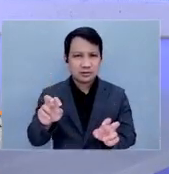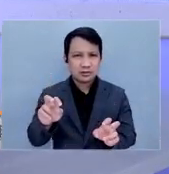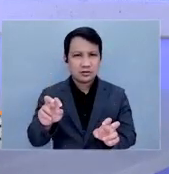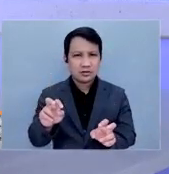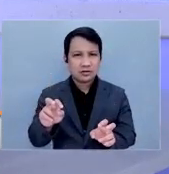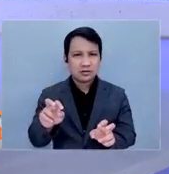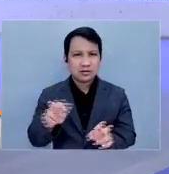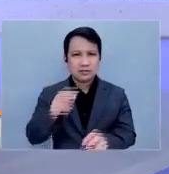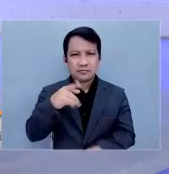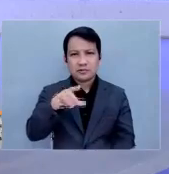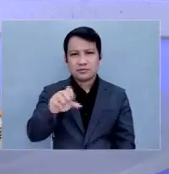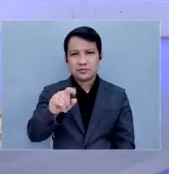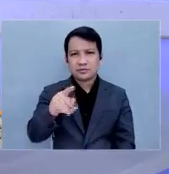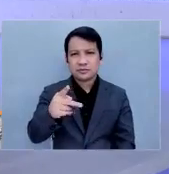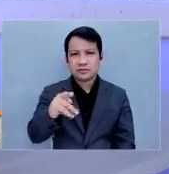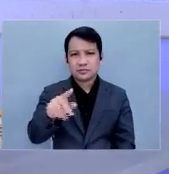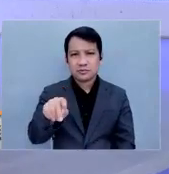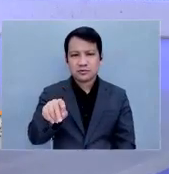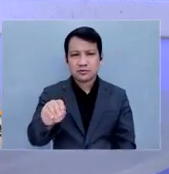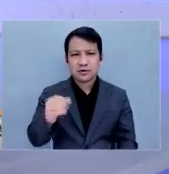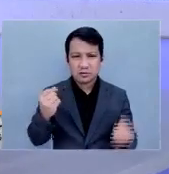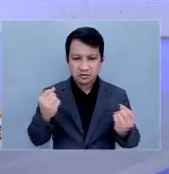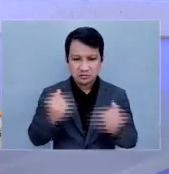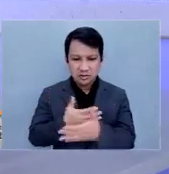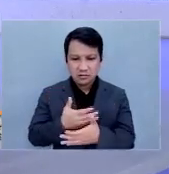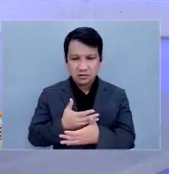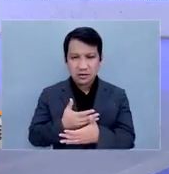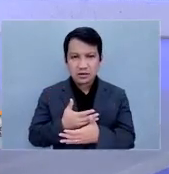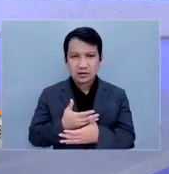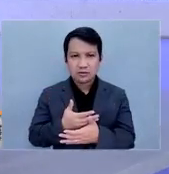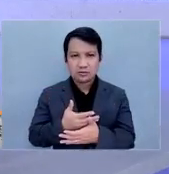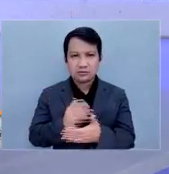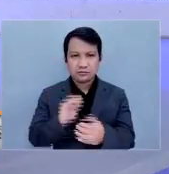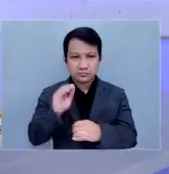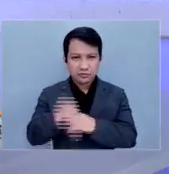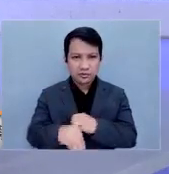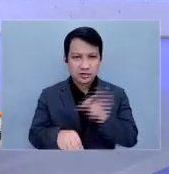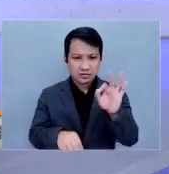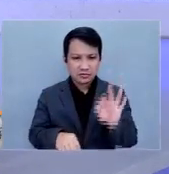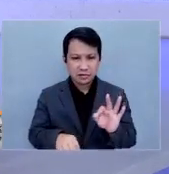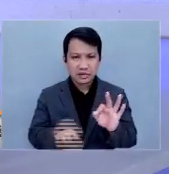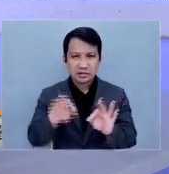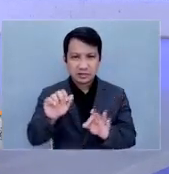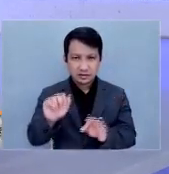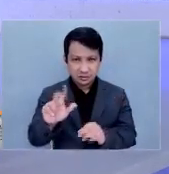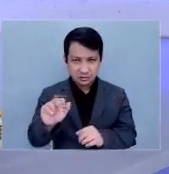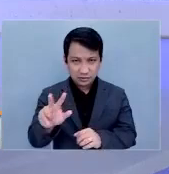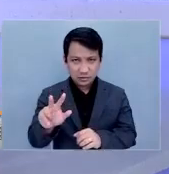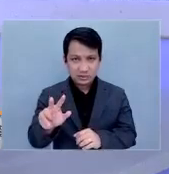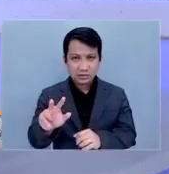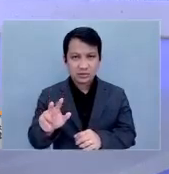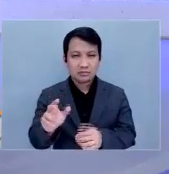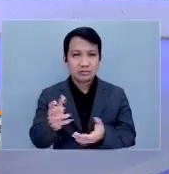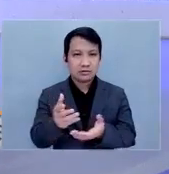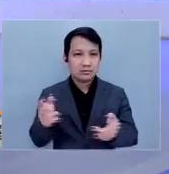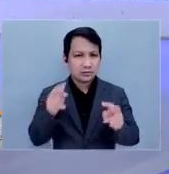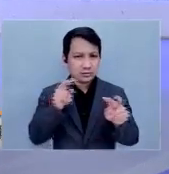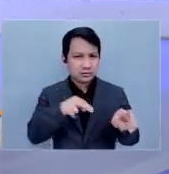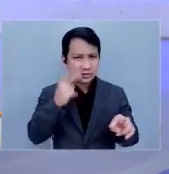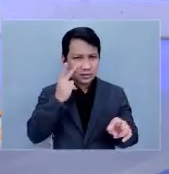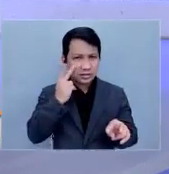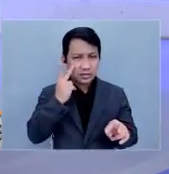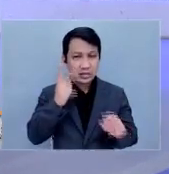Paraskevide Katriaphobia o kondisyon ng sobrang takot sa Friday the 13th. Pero kung sisilipin ang ilang